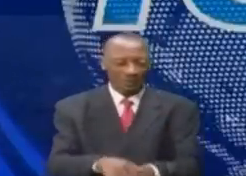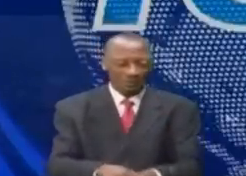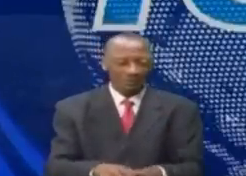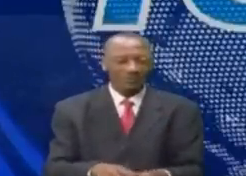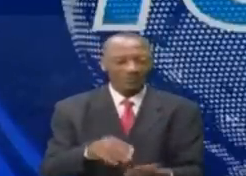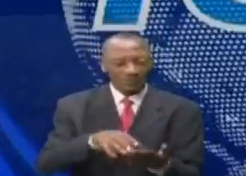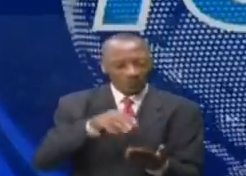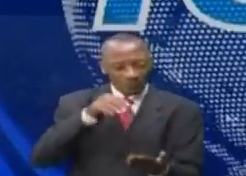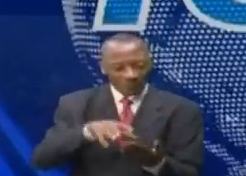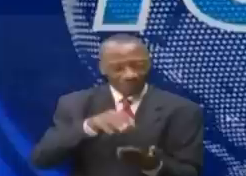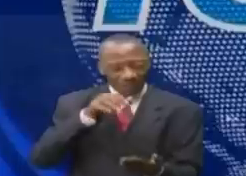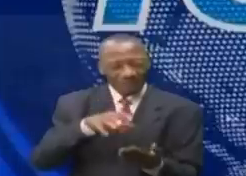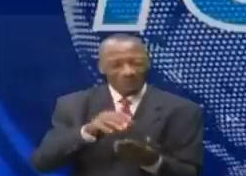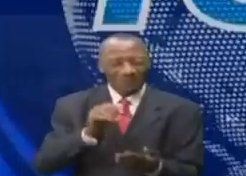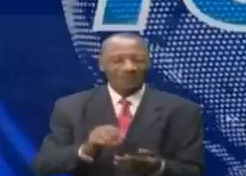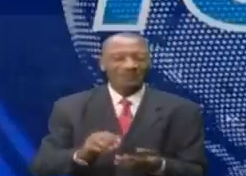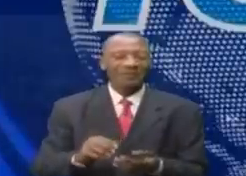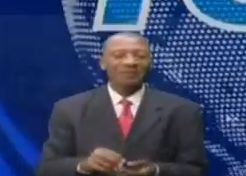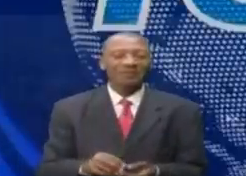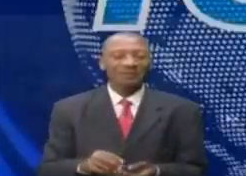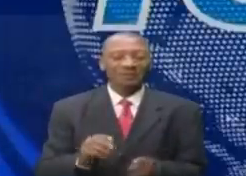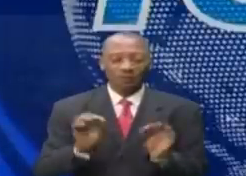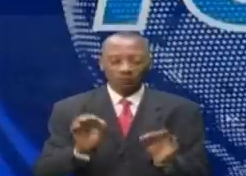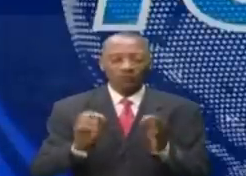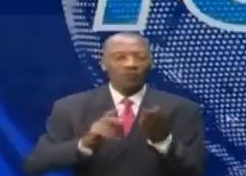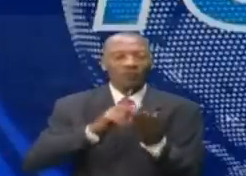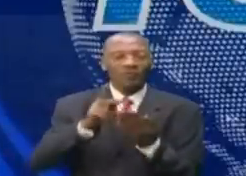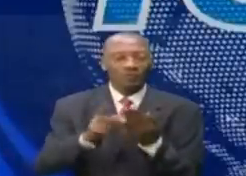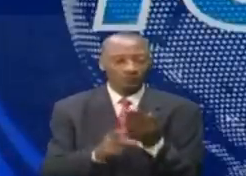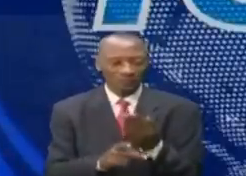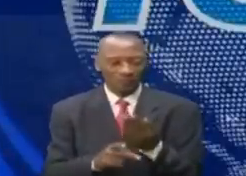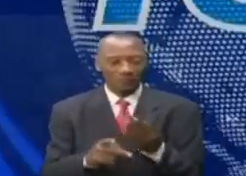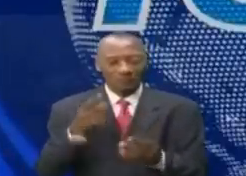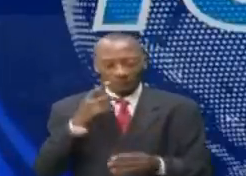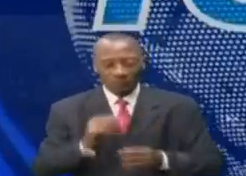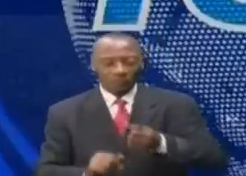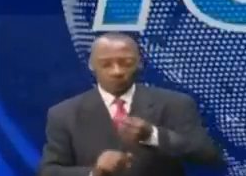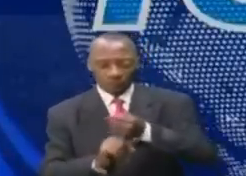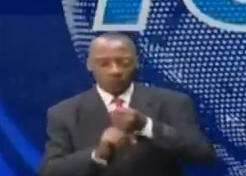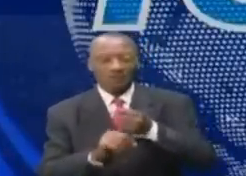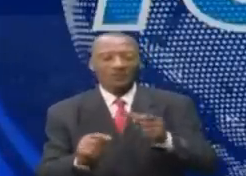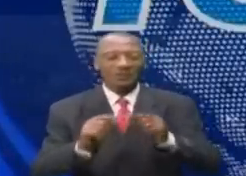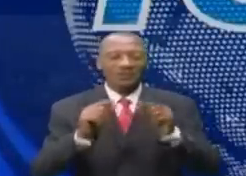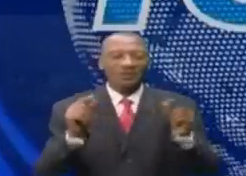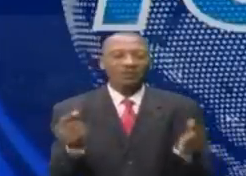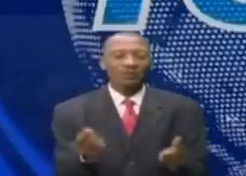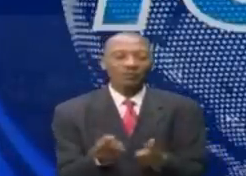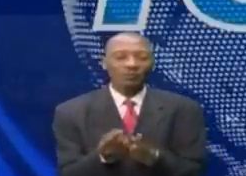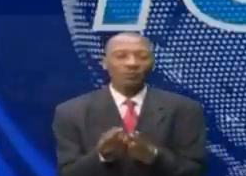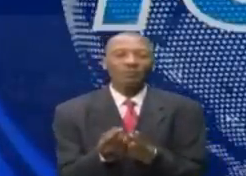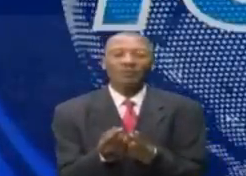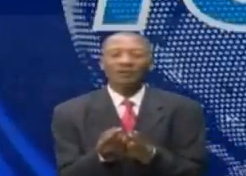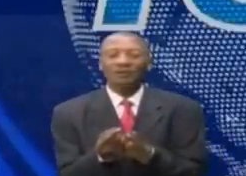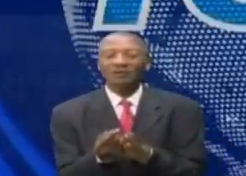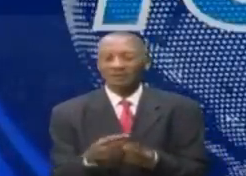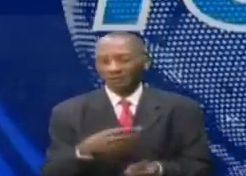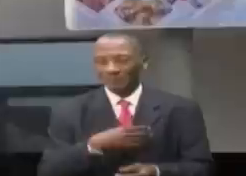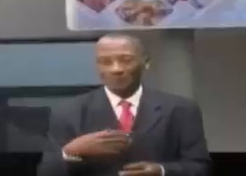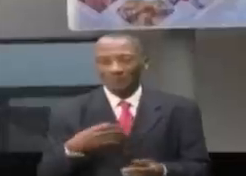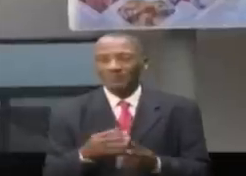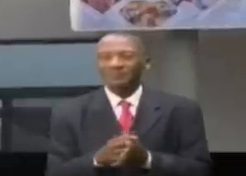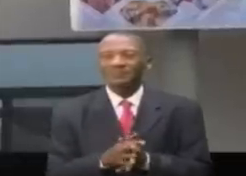coopération internationale. Un projet qui a permis de former plus de 1000 personnes dans le nouvelle technologie agricole. Marie-Pascal